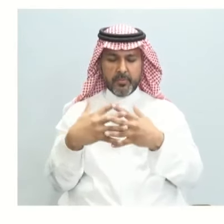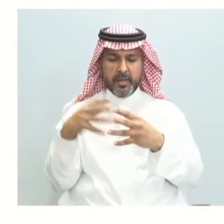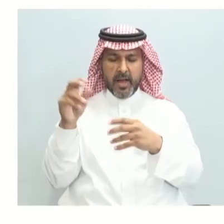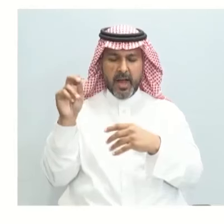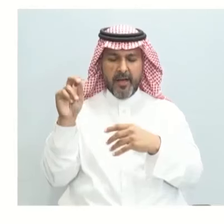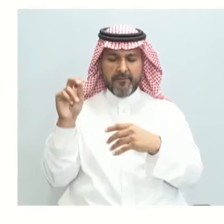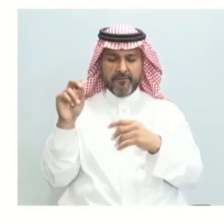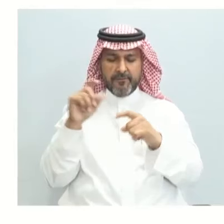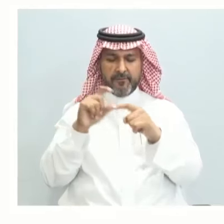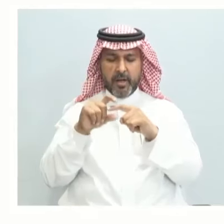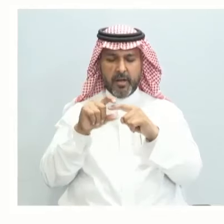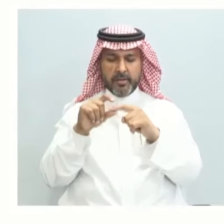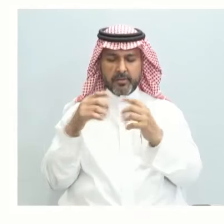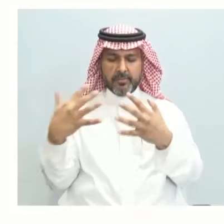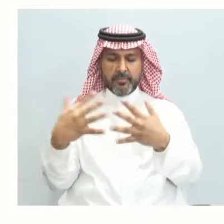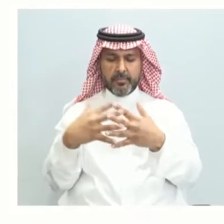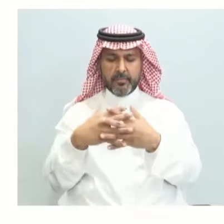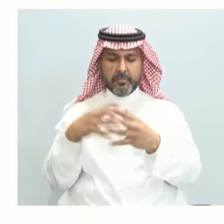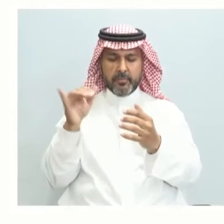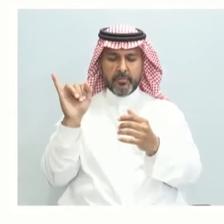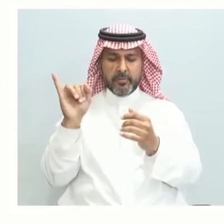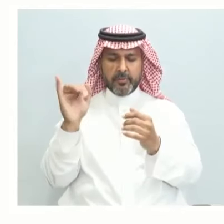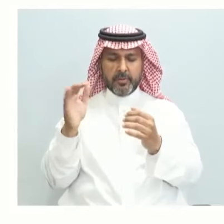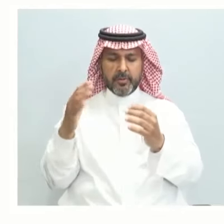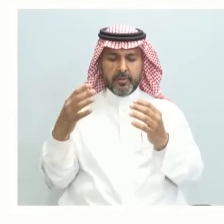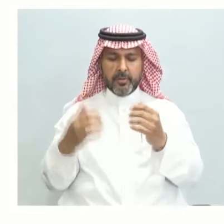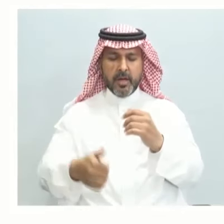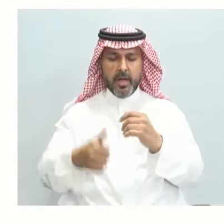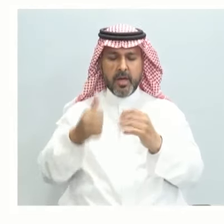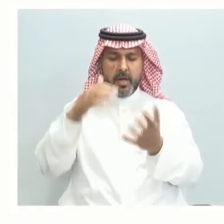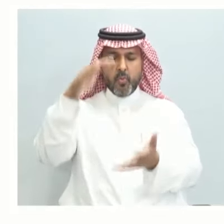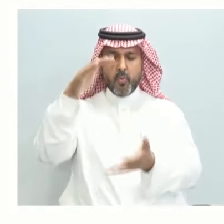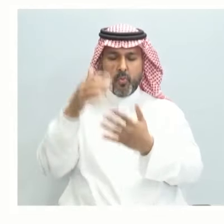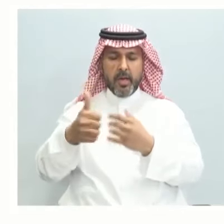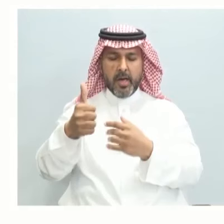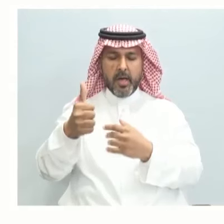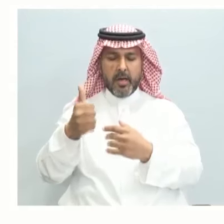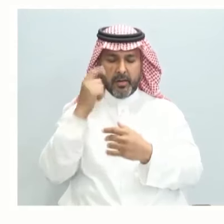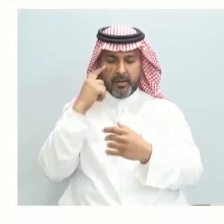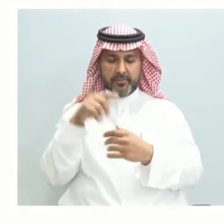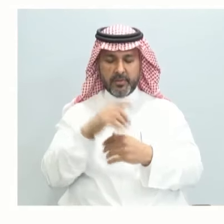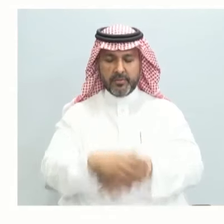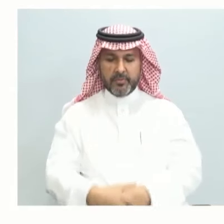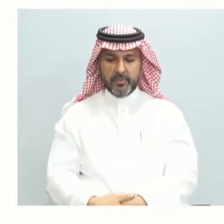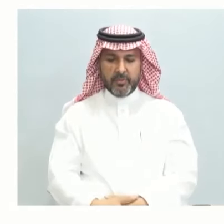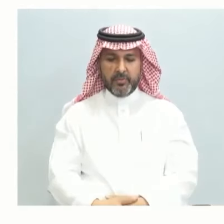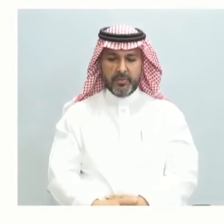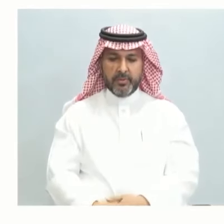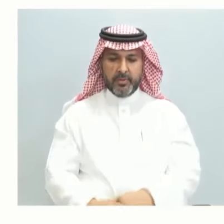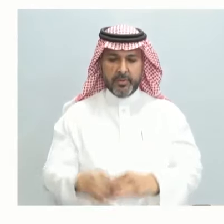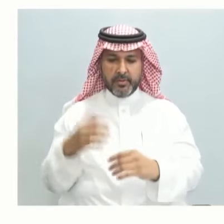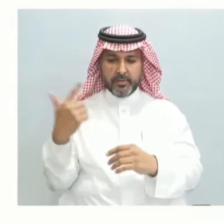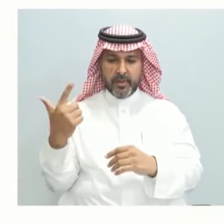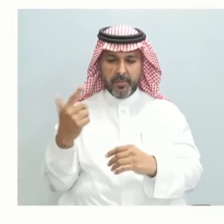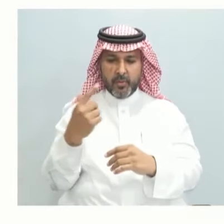نلاحظ هنا من خلال النظر نستطيع ايجاد القاسم المشترك الاكبر الاعداد سبعه 21 وهنا واحد